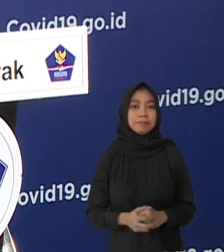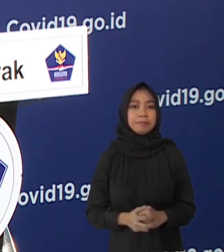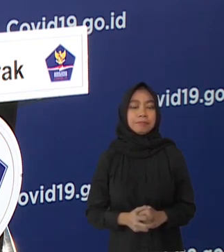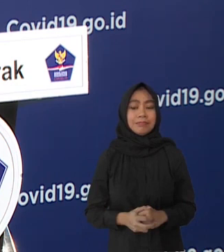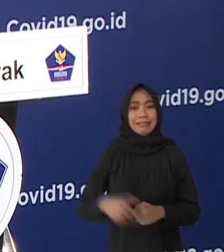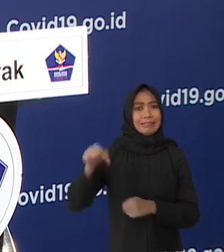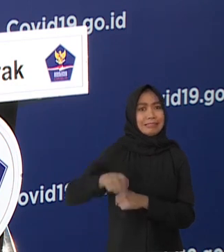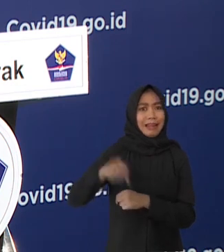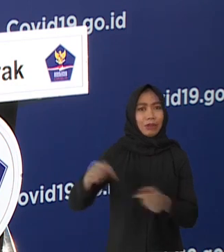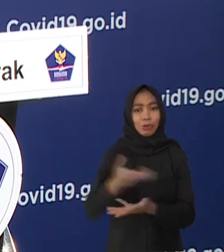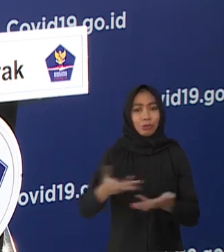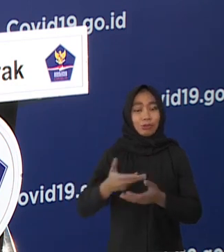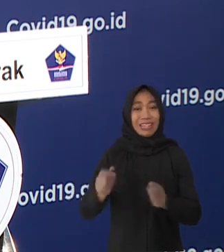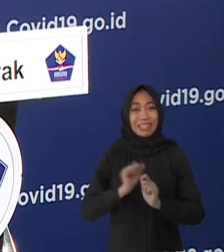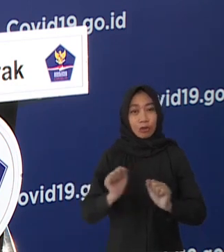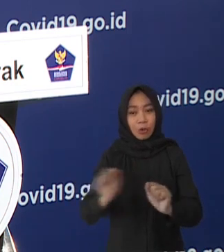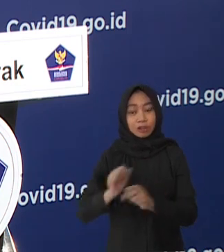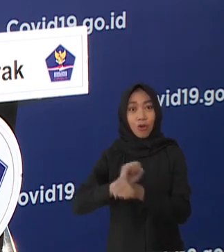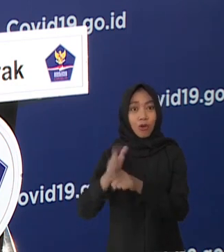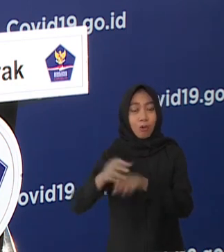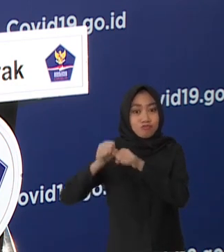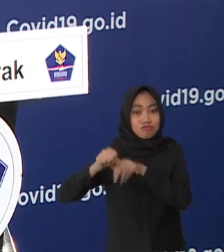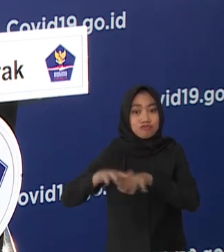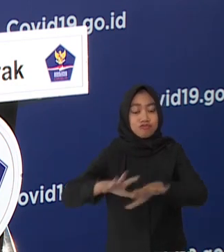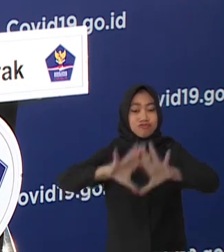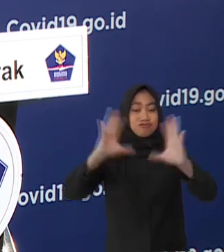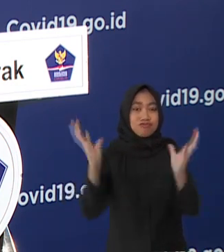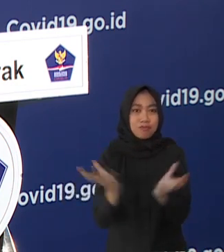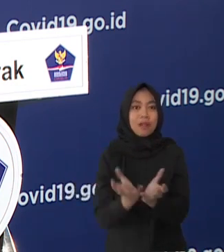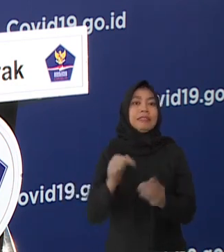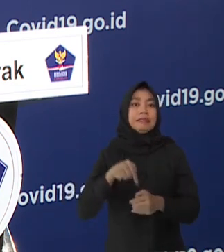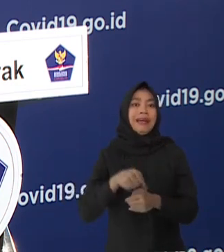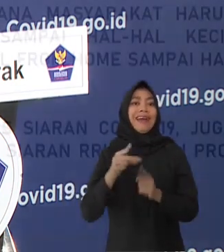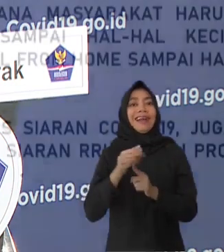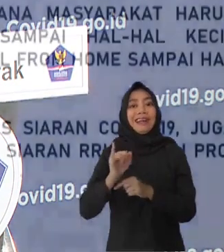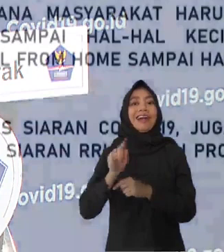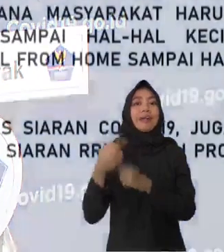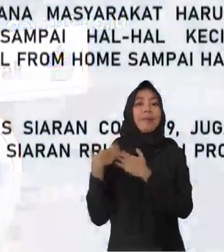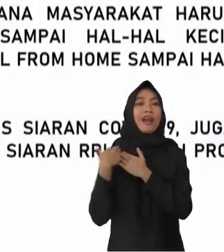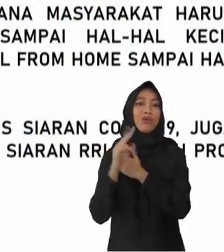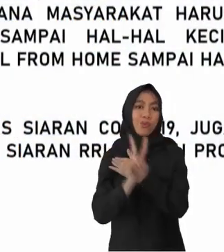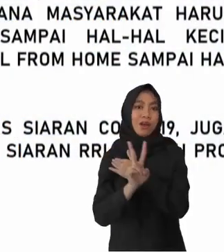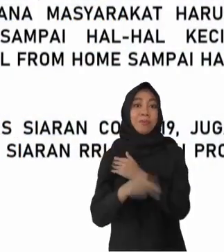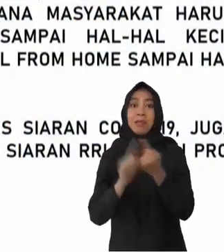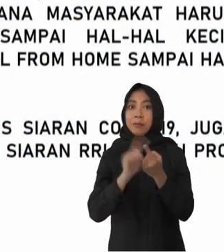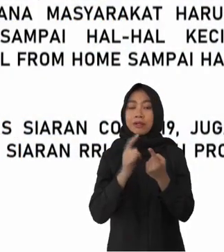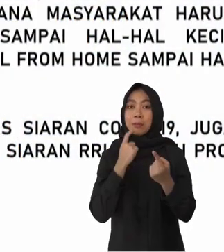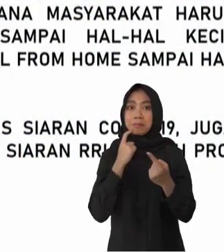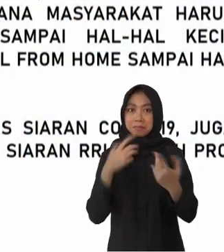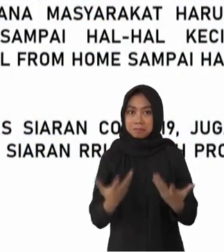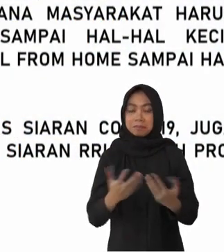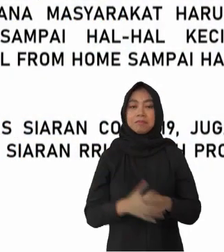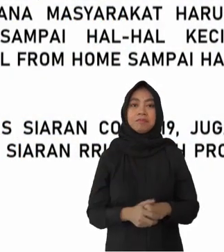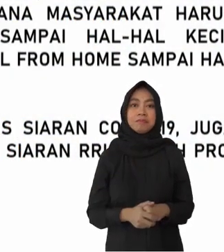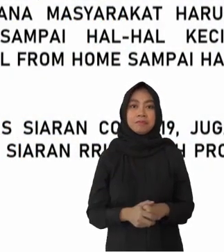Seluruh masyarakat dunia, Radio Republik Indonesia mengambil peran untuk dua hal. Yang pertama,